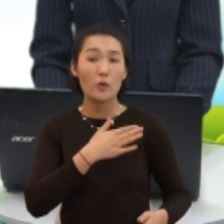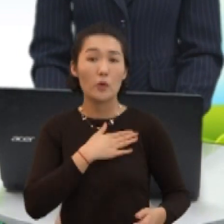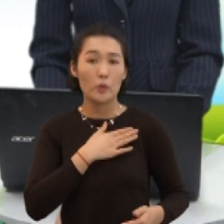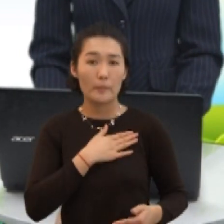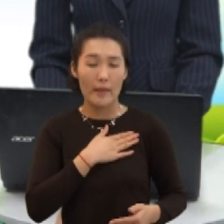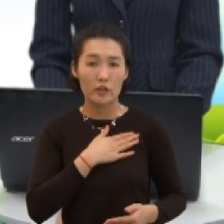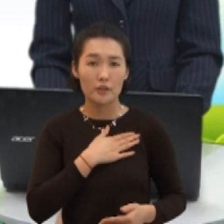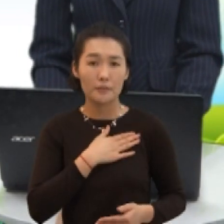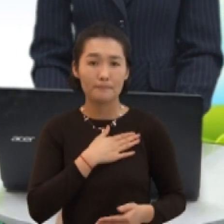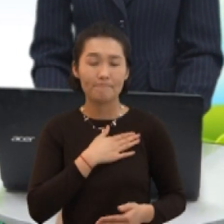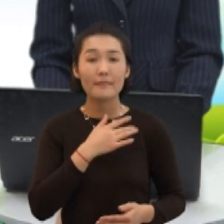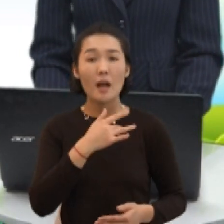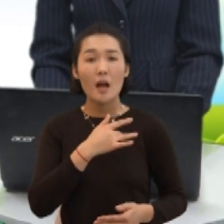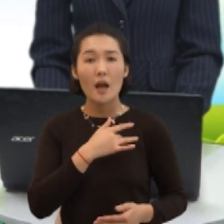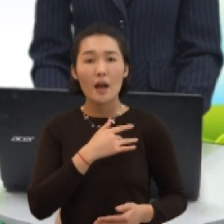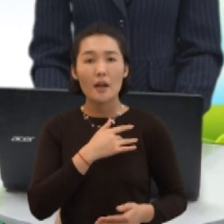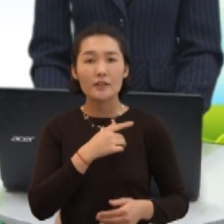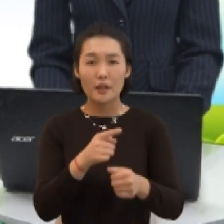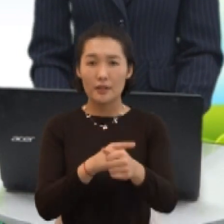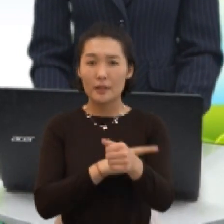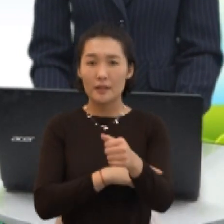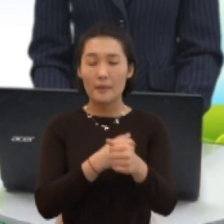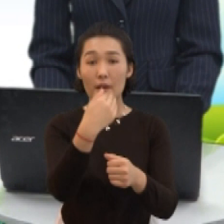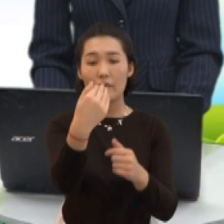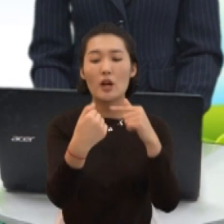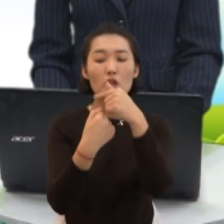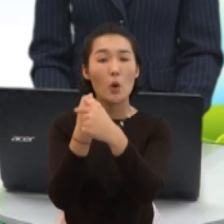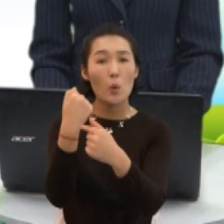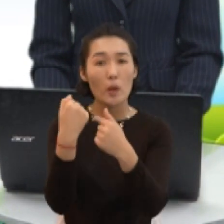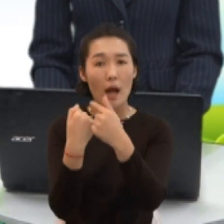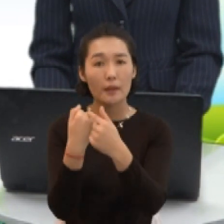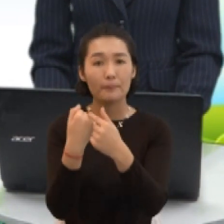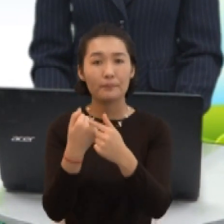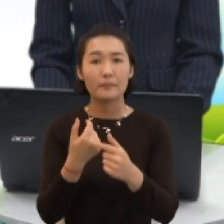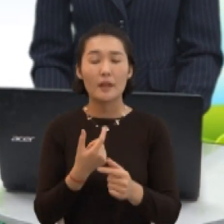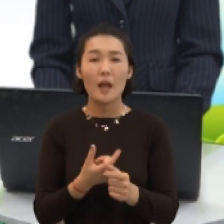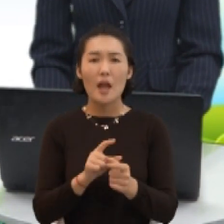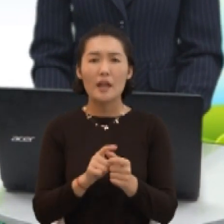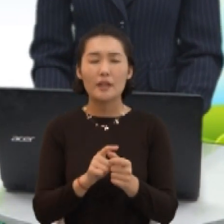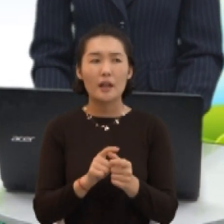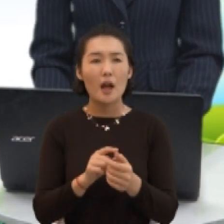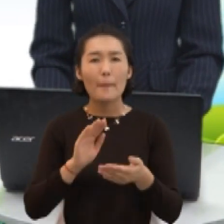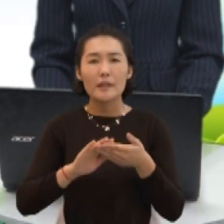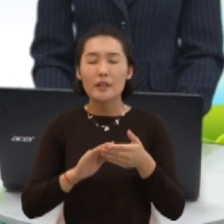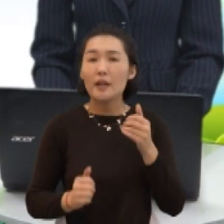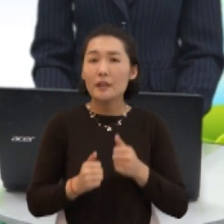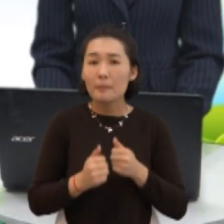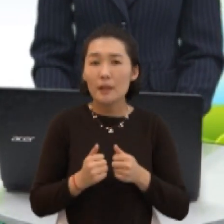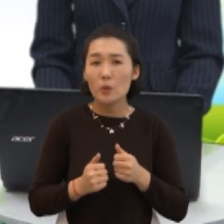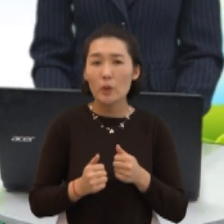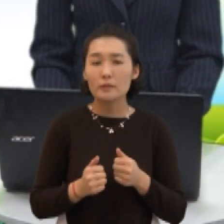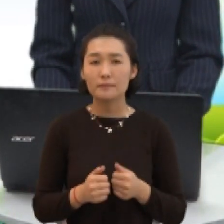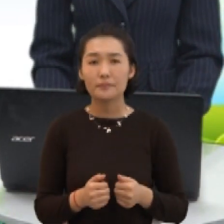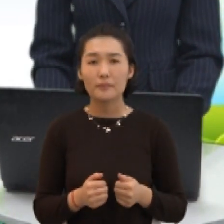Сердце бывает размером с кулачок. Это непрерывный мотор, который гонит сосуды, кровь